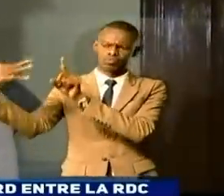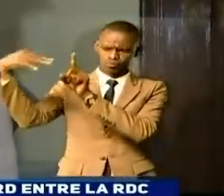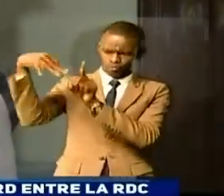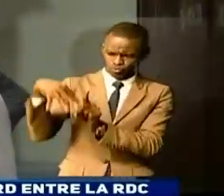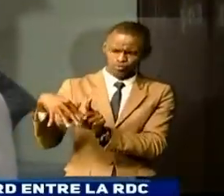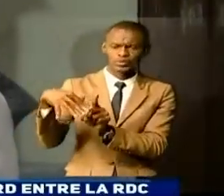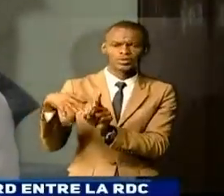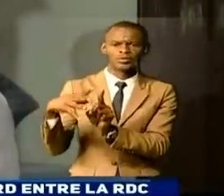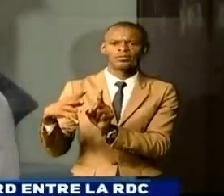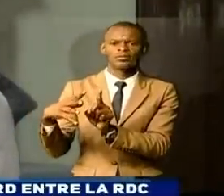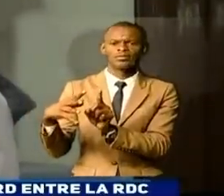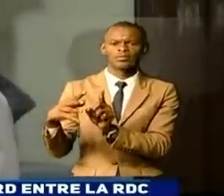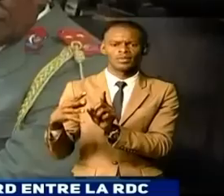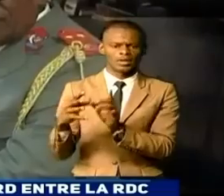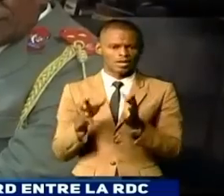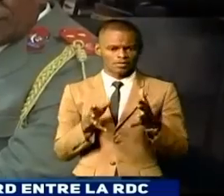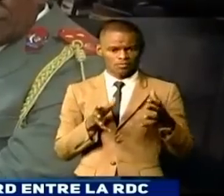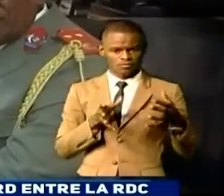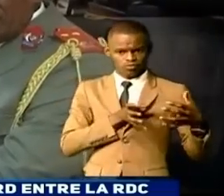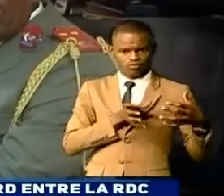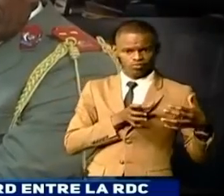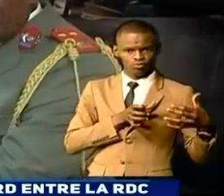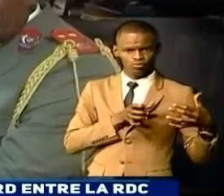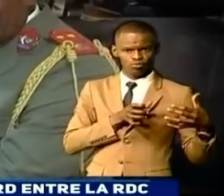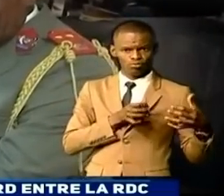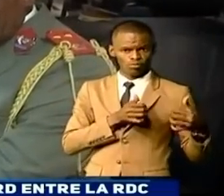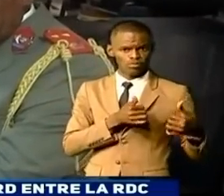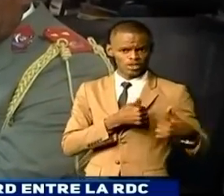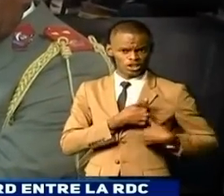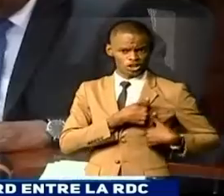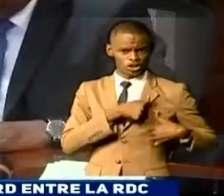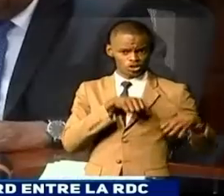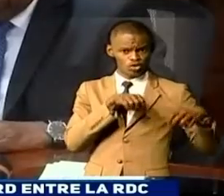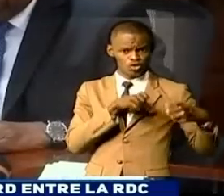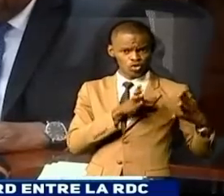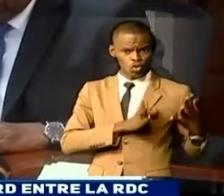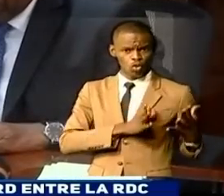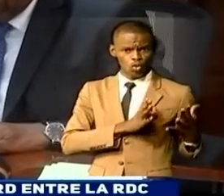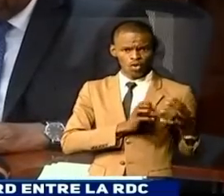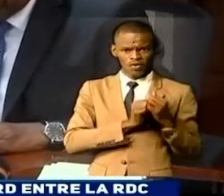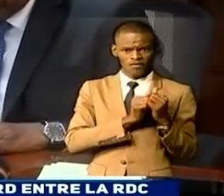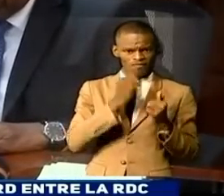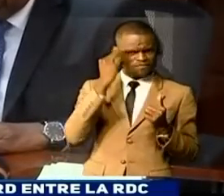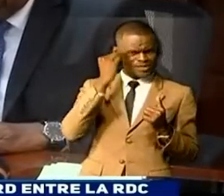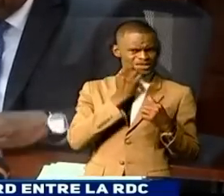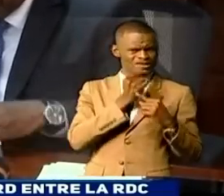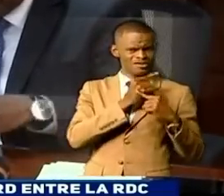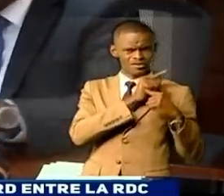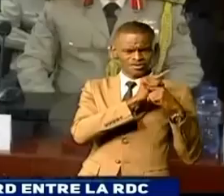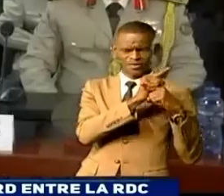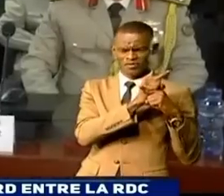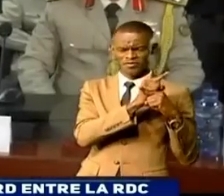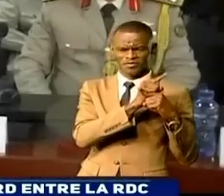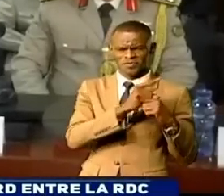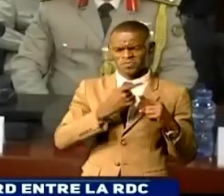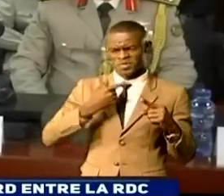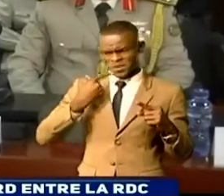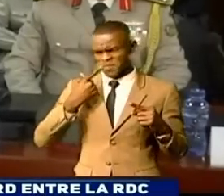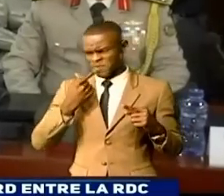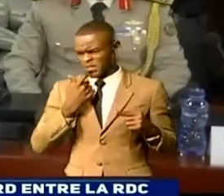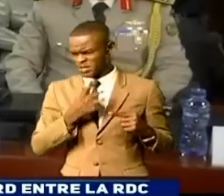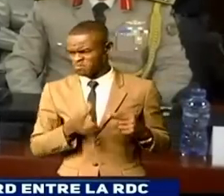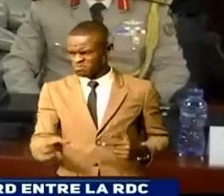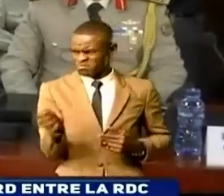Mohamed Ahmed Zaki Mohamed. Le ministre congolais de la Défense et des anciens combattants a remercié son homologue